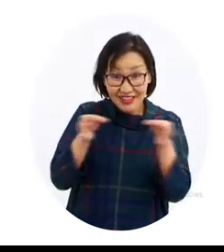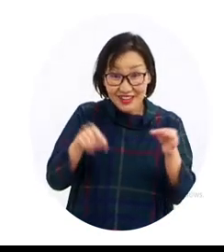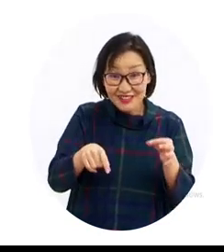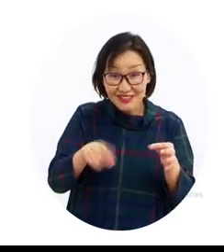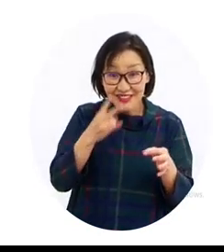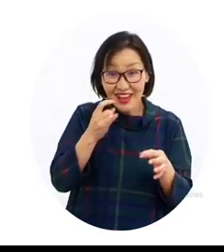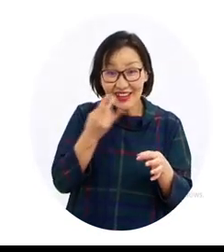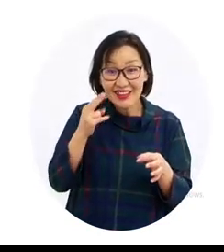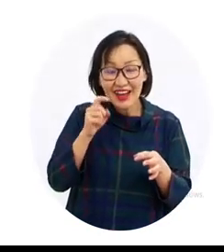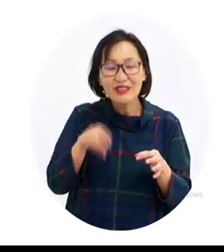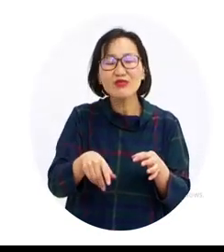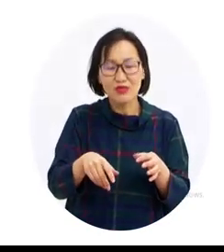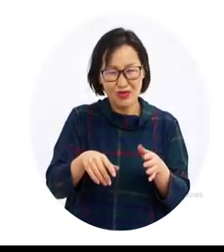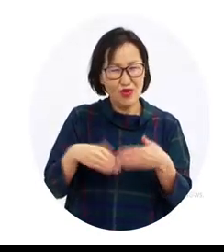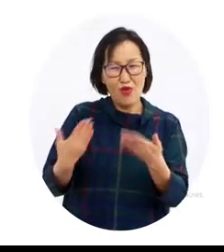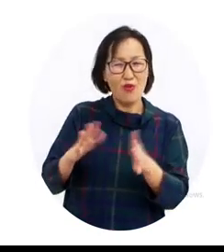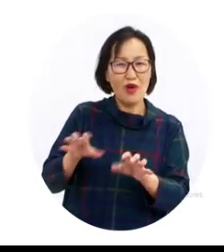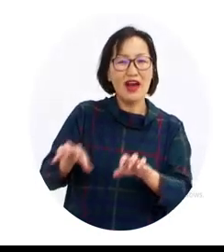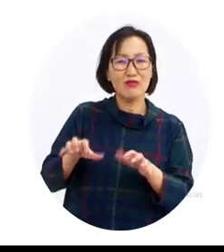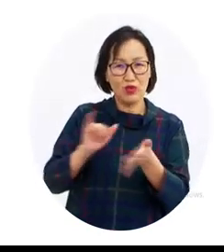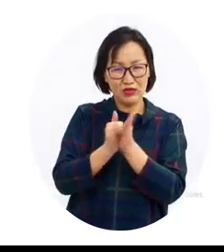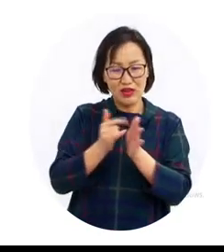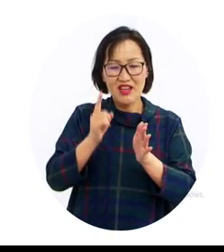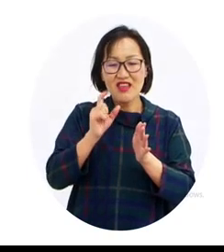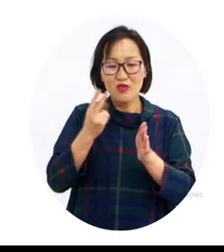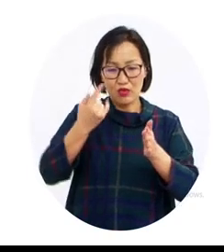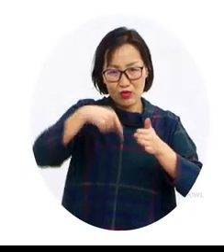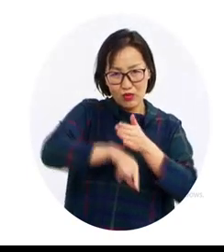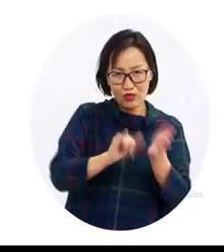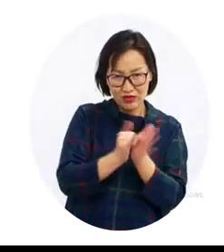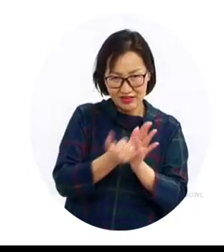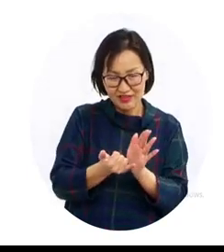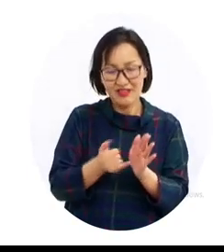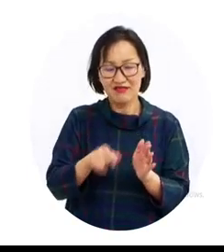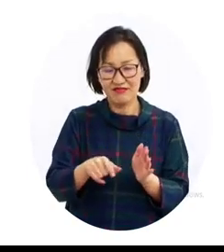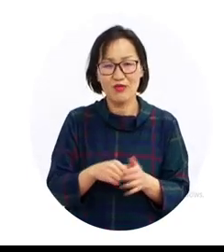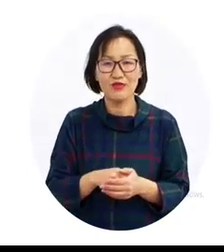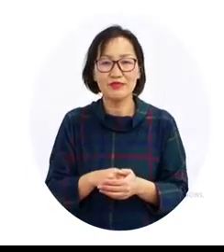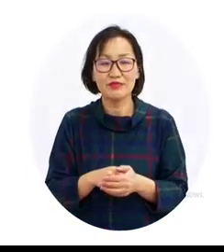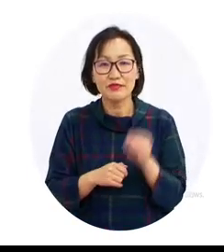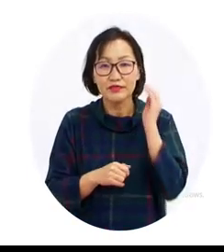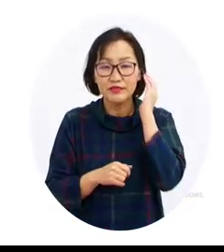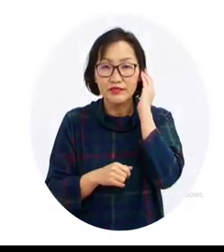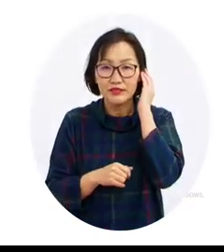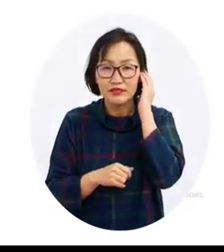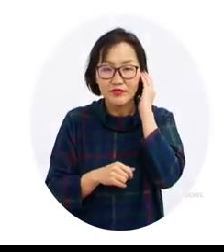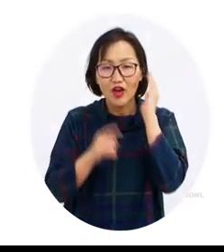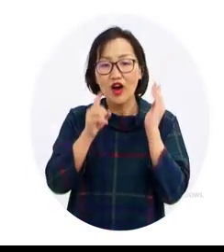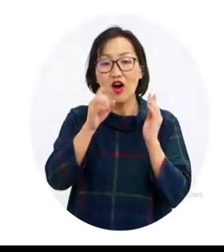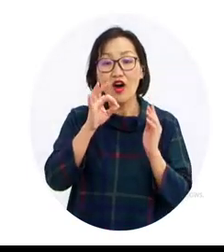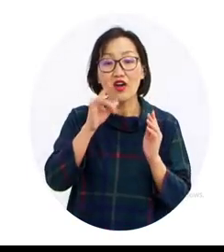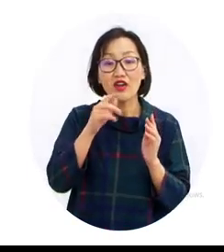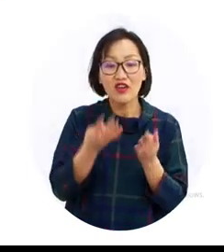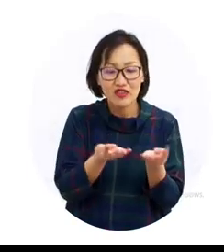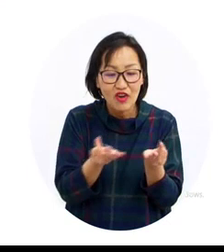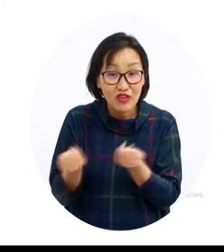л өгмөөргөө өөрт илүү байгаа ч гэсэн тусламааргүй юм шиг тийм ээ. Санагдаад байдаг хүмүүс бий. Бас